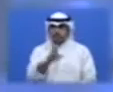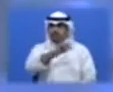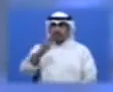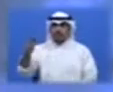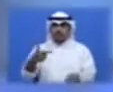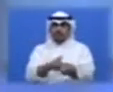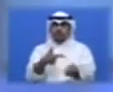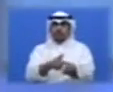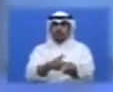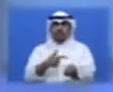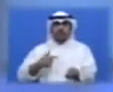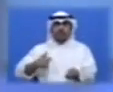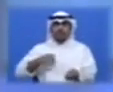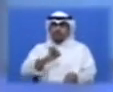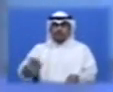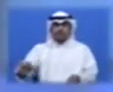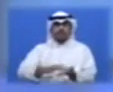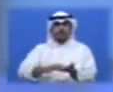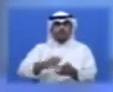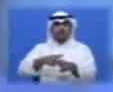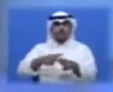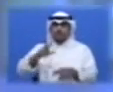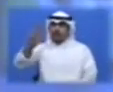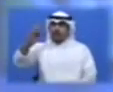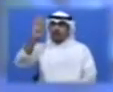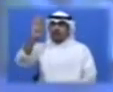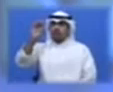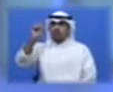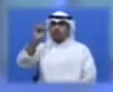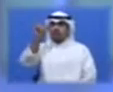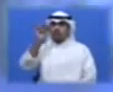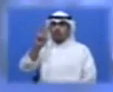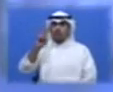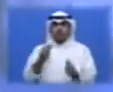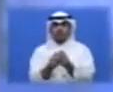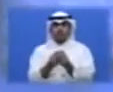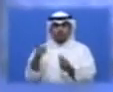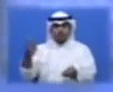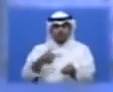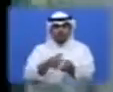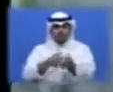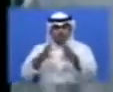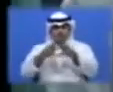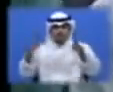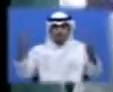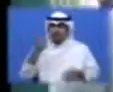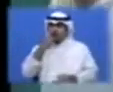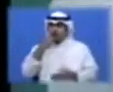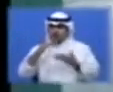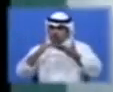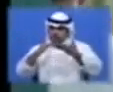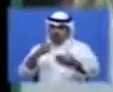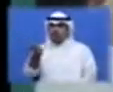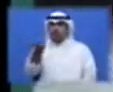يعد مستشفى الكويت التخصصي الخيري في غزة أحد أهم المراكز الصحية في القطاع لما يقدمه من خدمات طبية